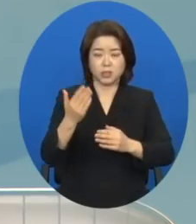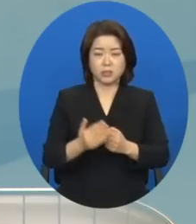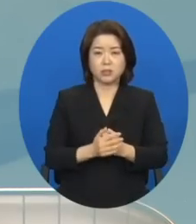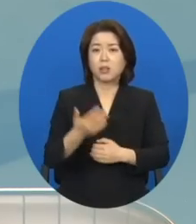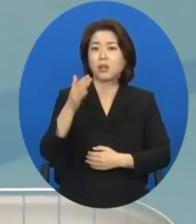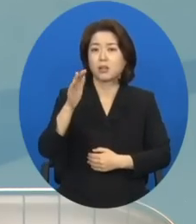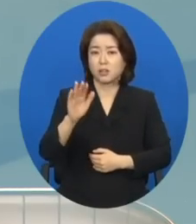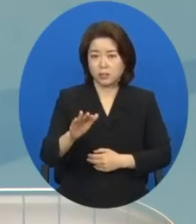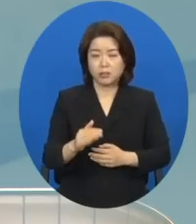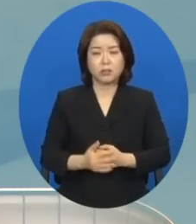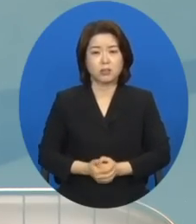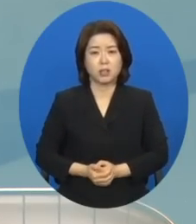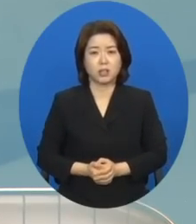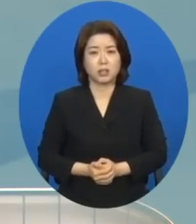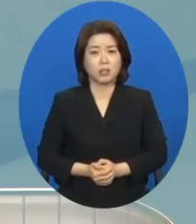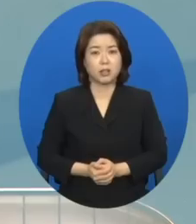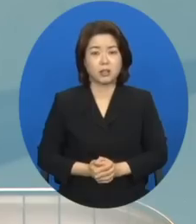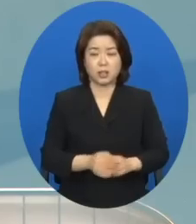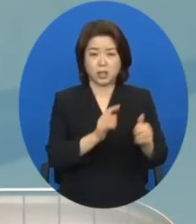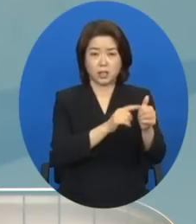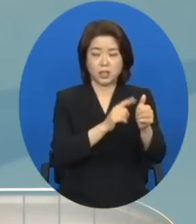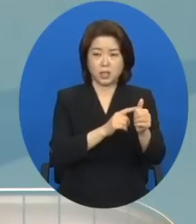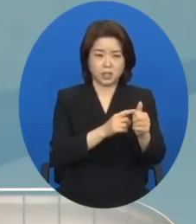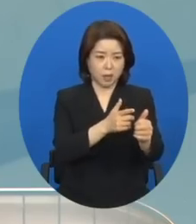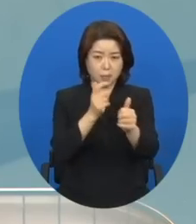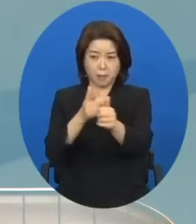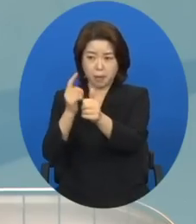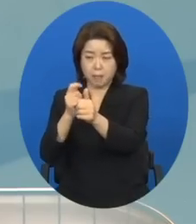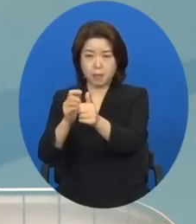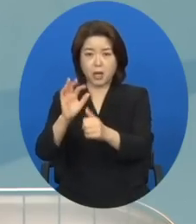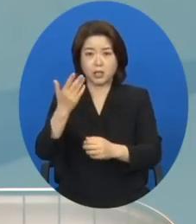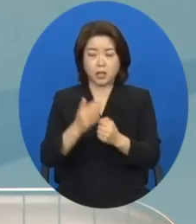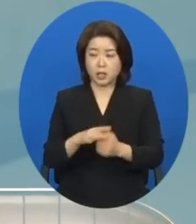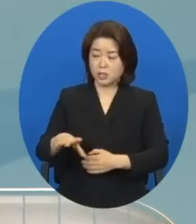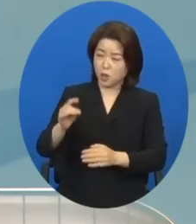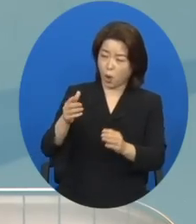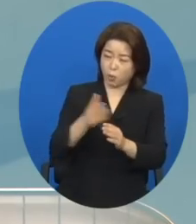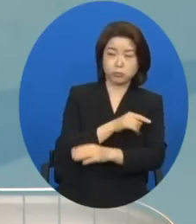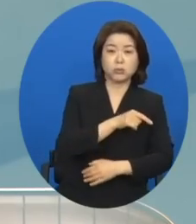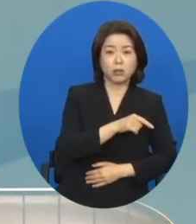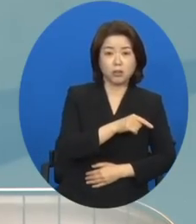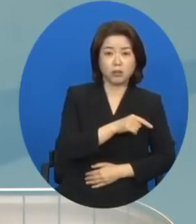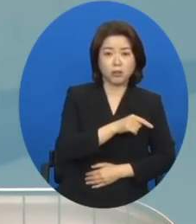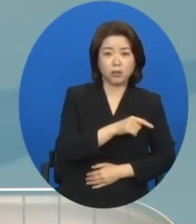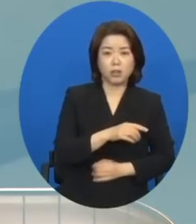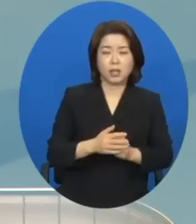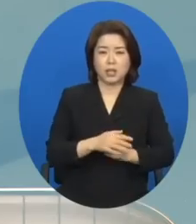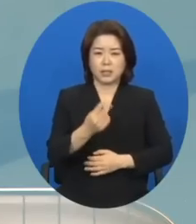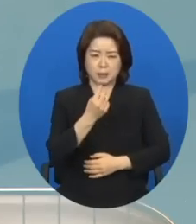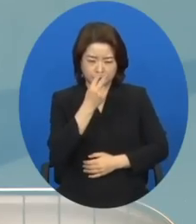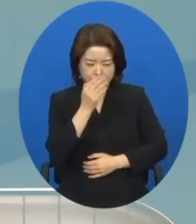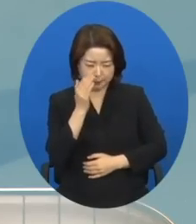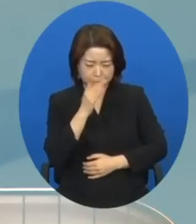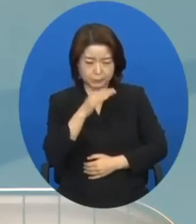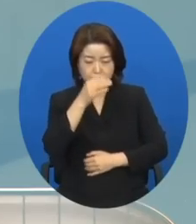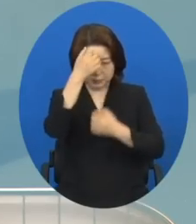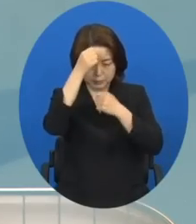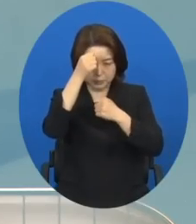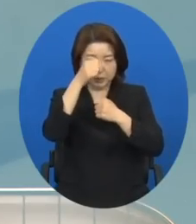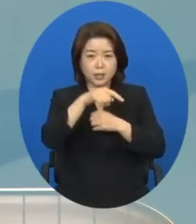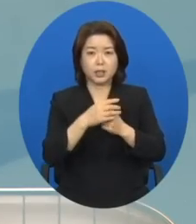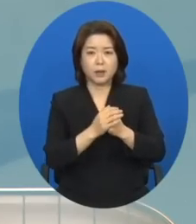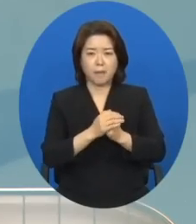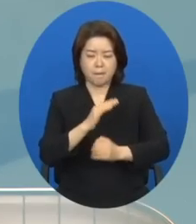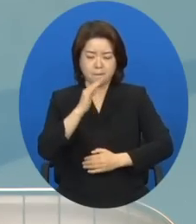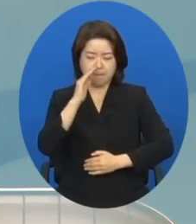그런데 그가 총격범이 되고 살인자가 된 거지 처음부터 그랬을까요? 그가 그렇게 냄새나는 발, 그렇게